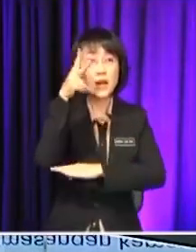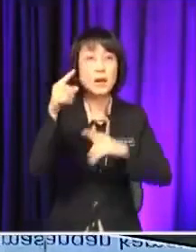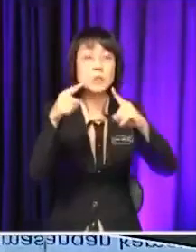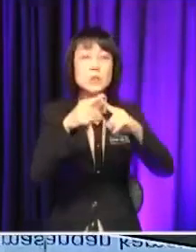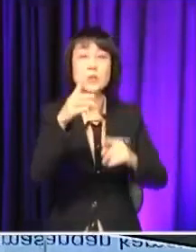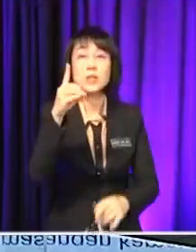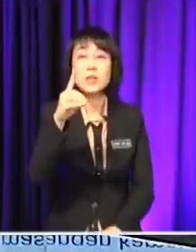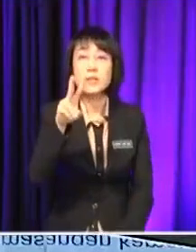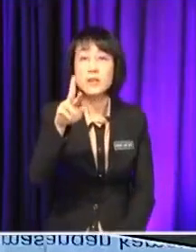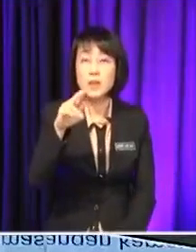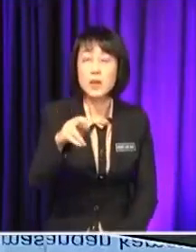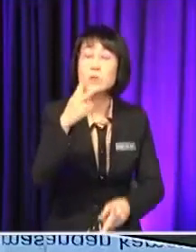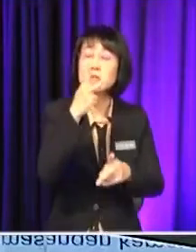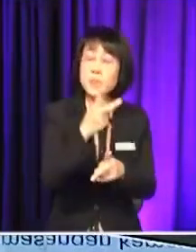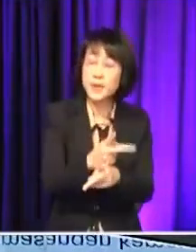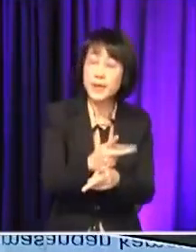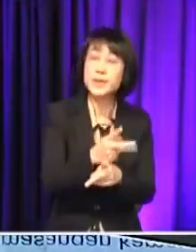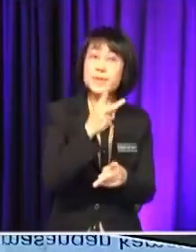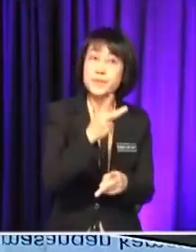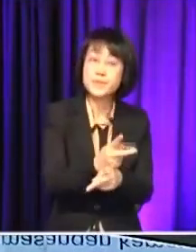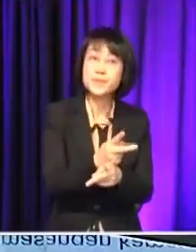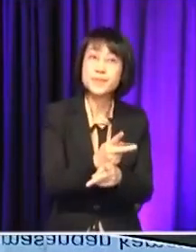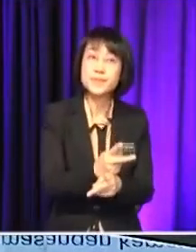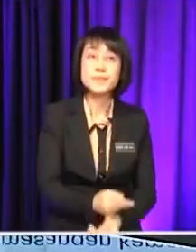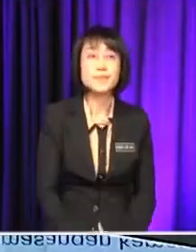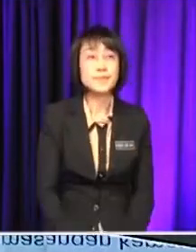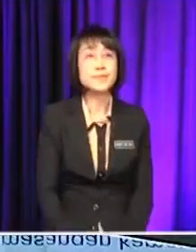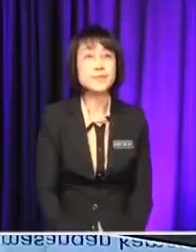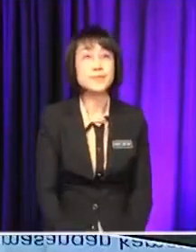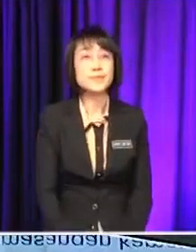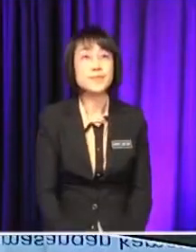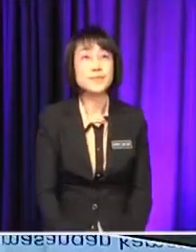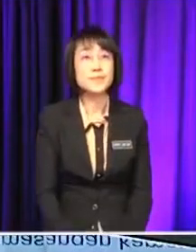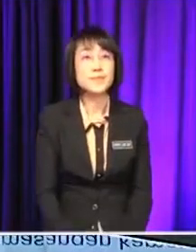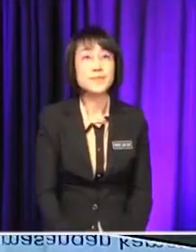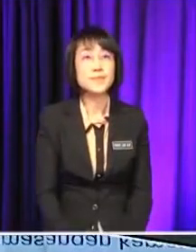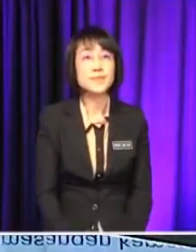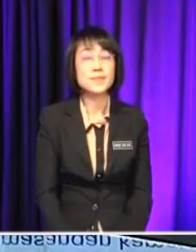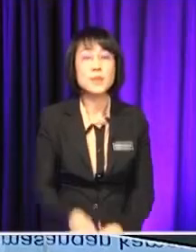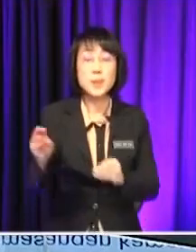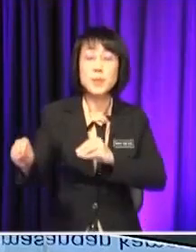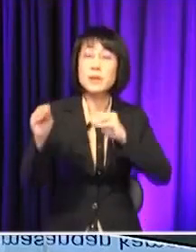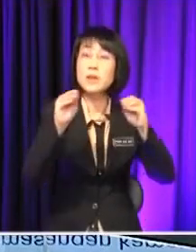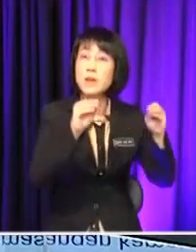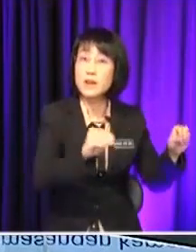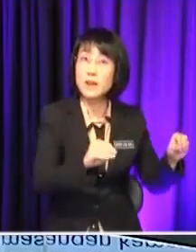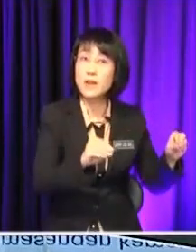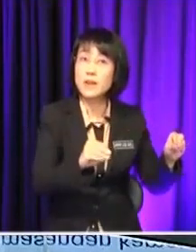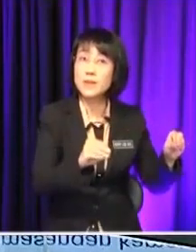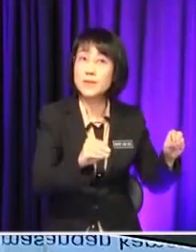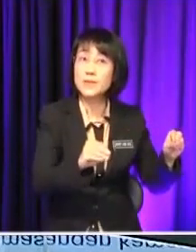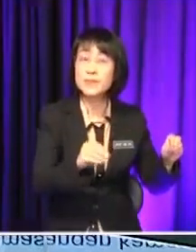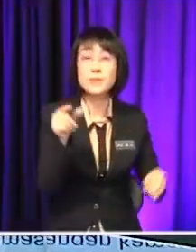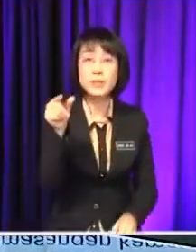buat simpanan lah mungkin kita boleh eee apa kita boleh eee pindahkan ke apa